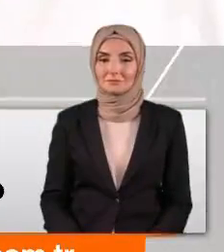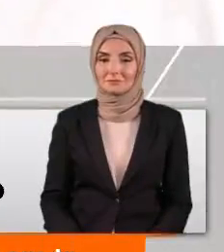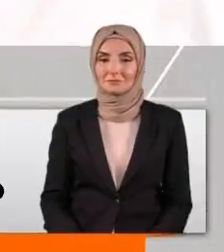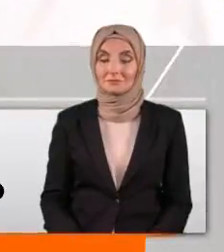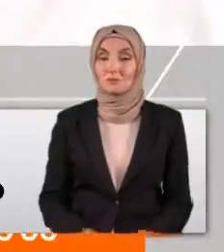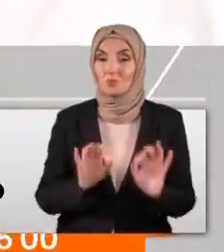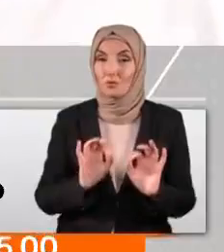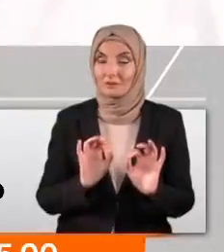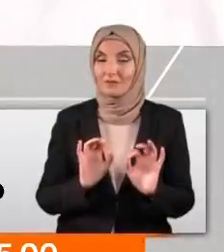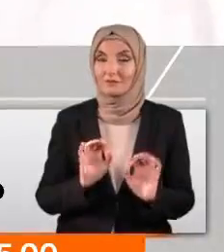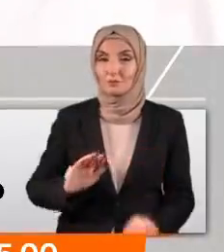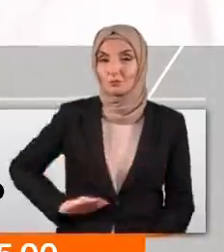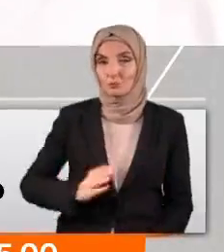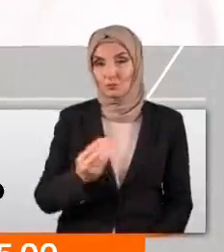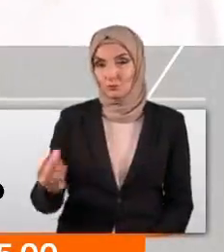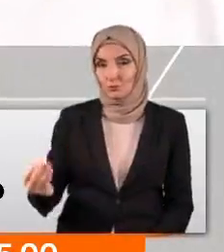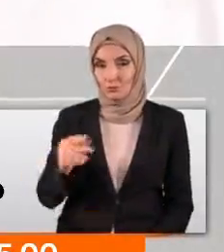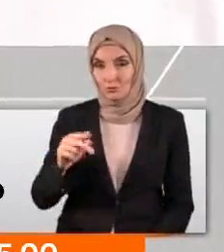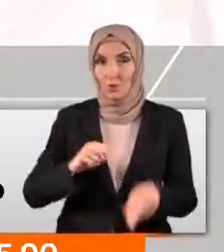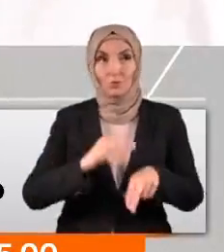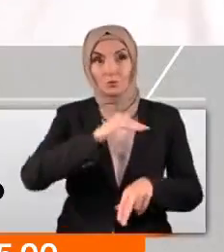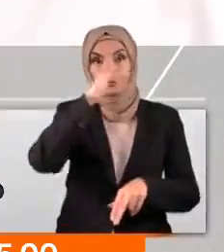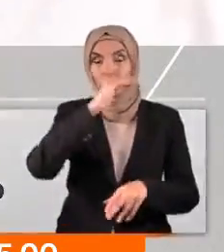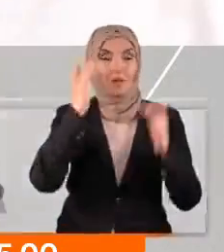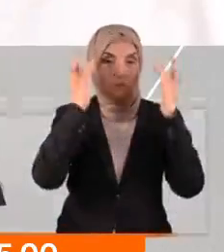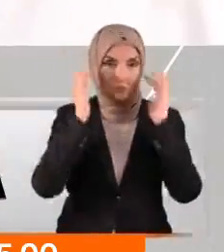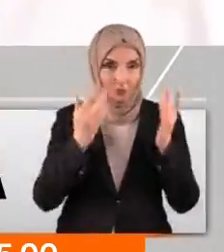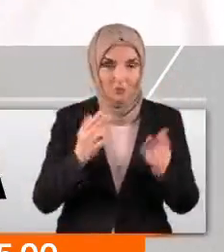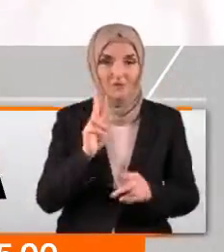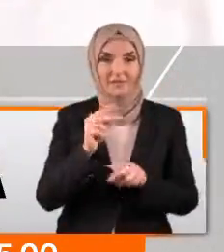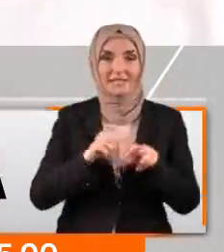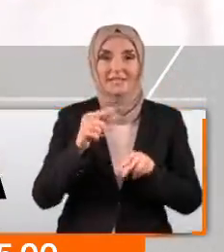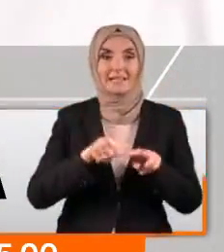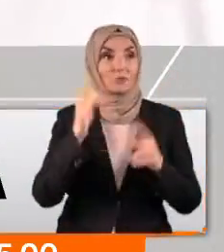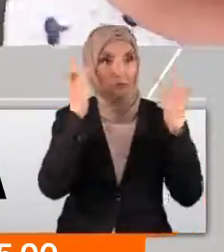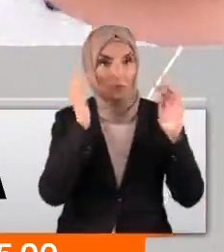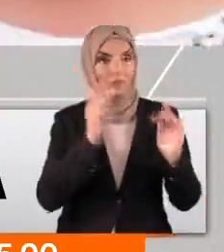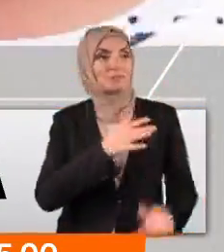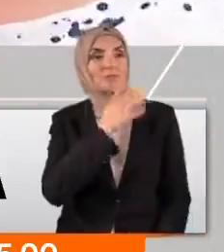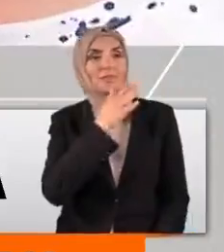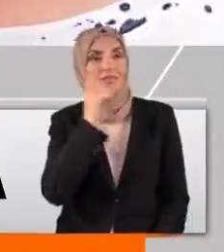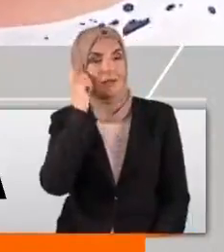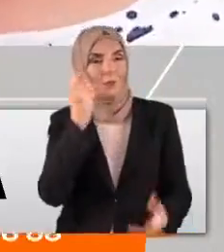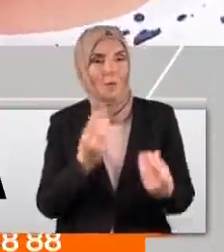Özellikle çocukların kuzey kültürlerini, Viking kültürünü tanımaları için harika bir çalışma olmuş.